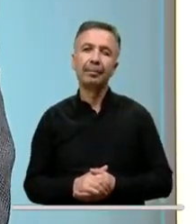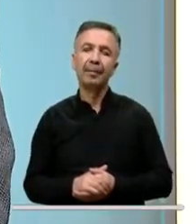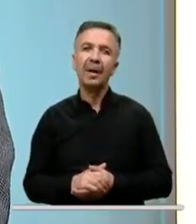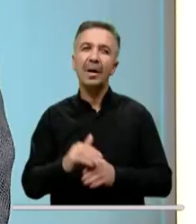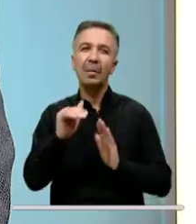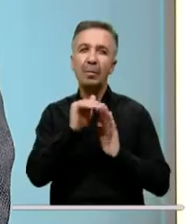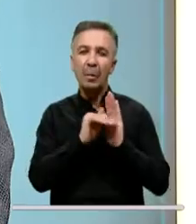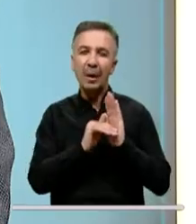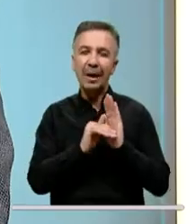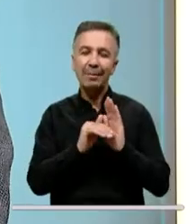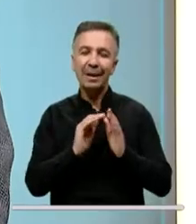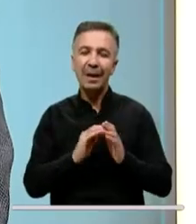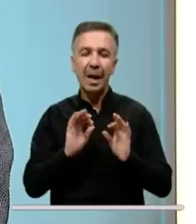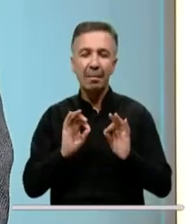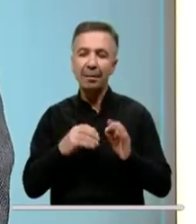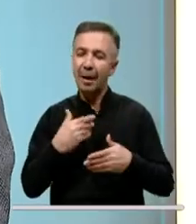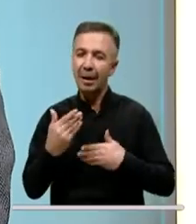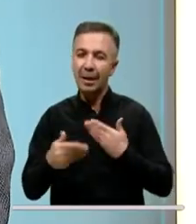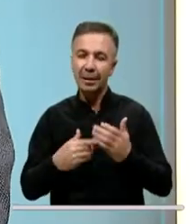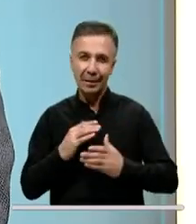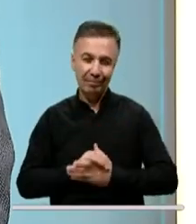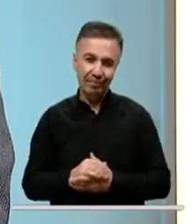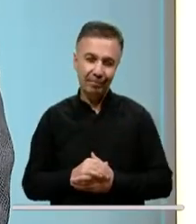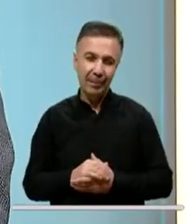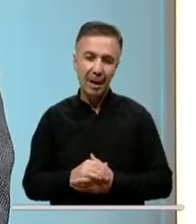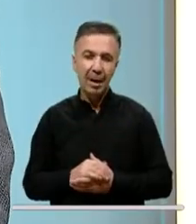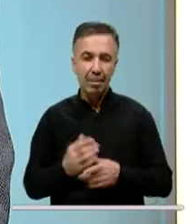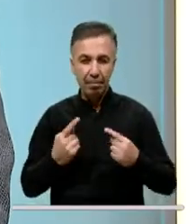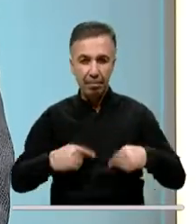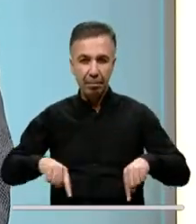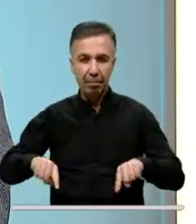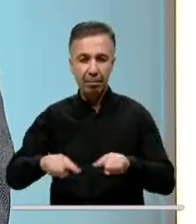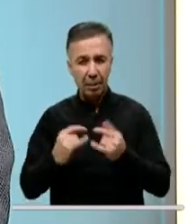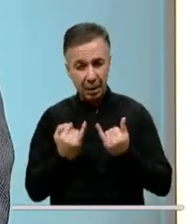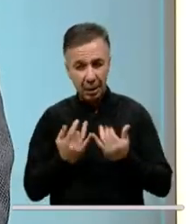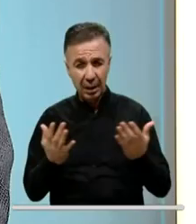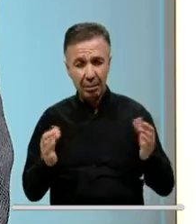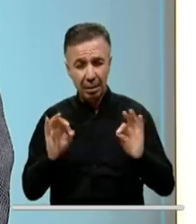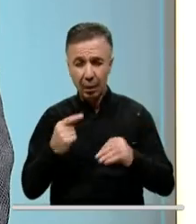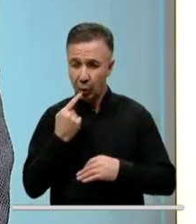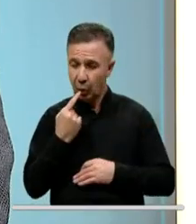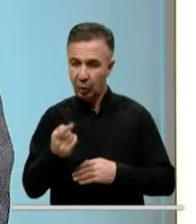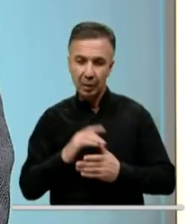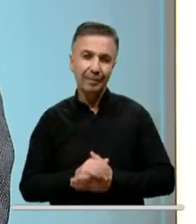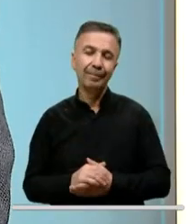programda defalarca dile getirilmiştir. Biz kardeşlerimize hep şunu